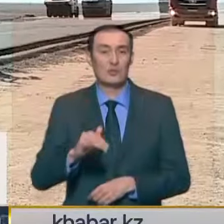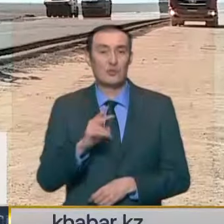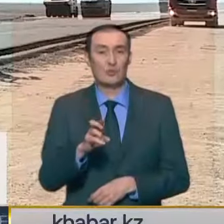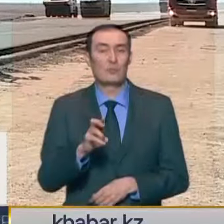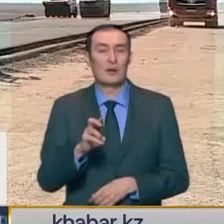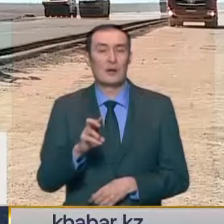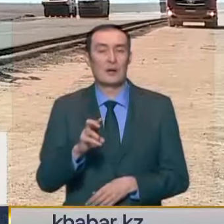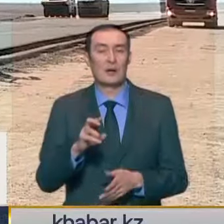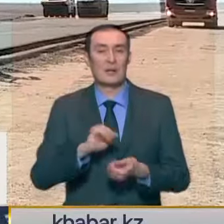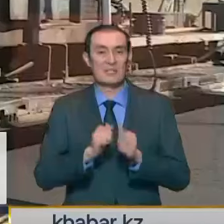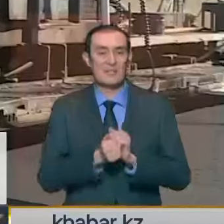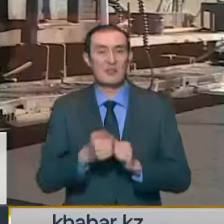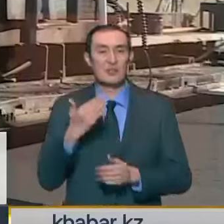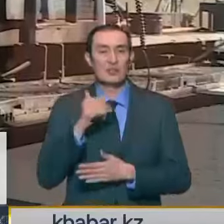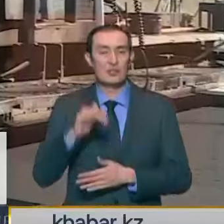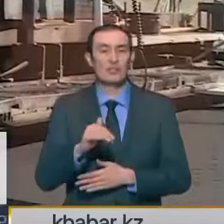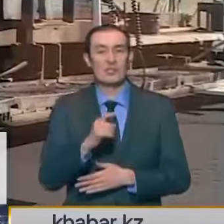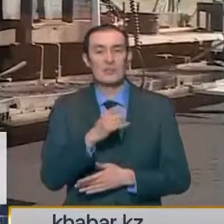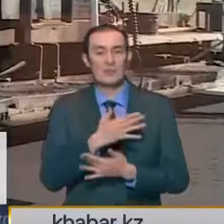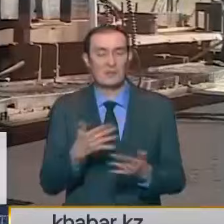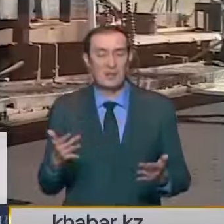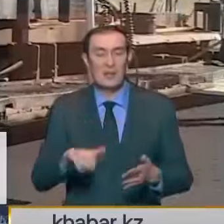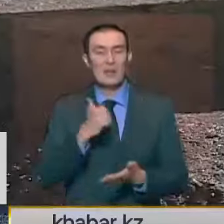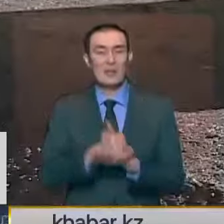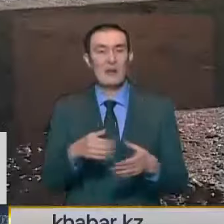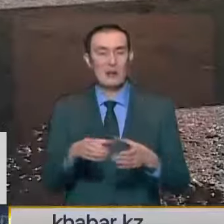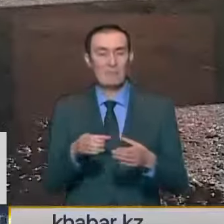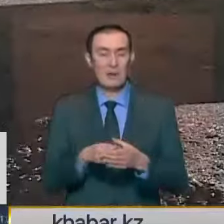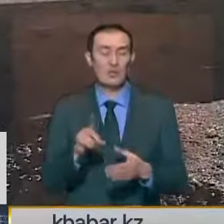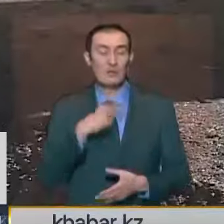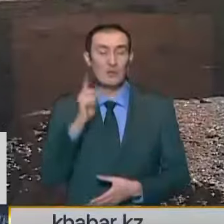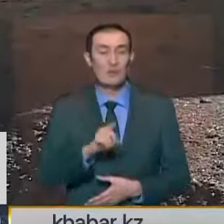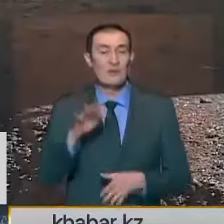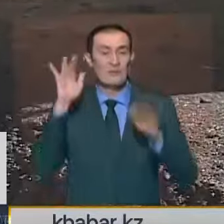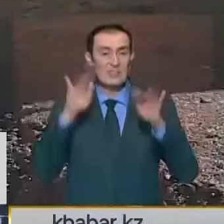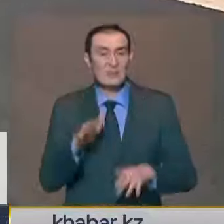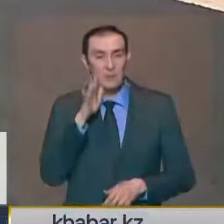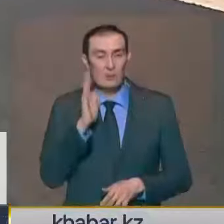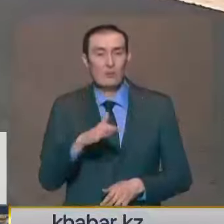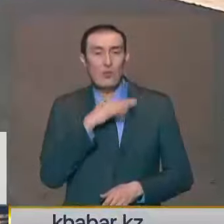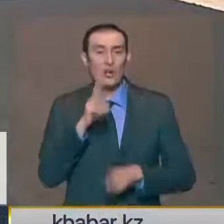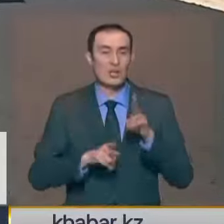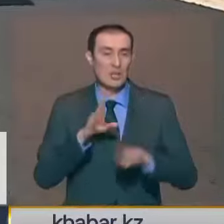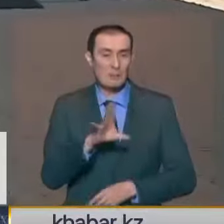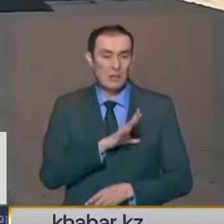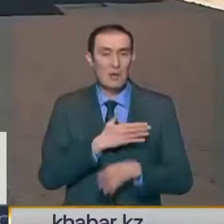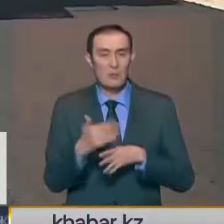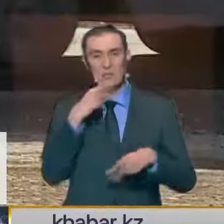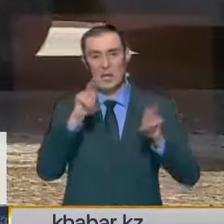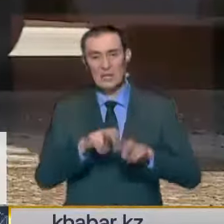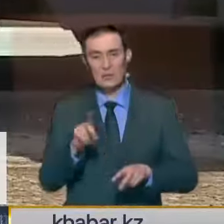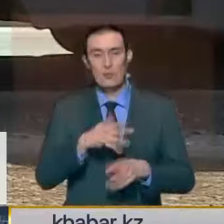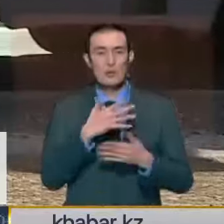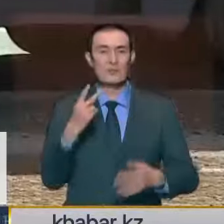кубометров отсева и более 1000 тон химреагентов глава нац компании также отметил что в зимний период поступает много жалоб после анализа